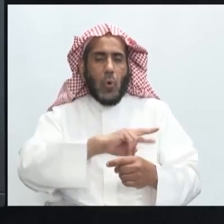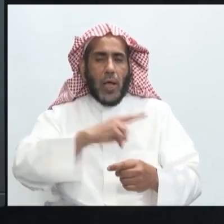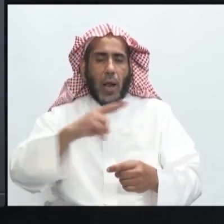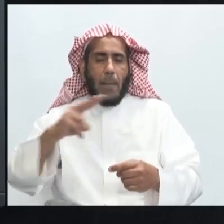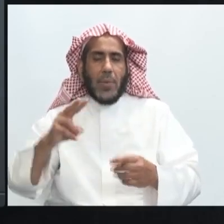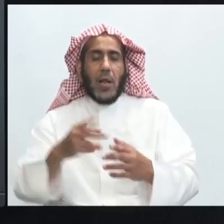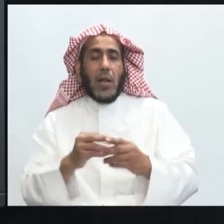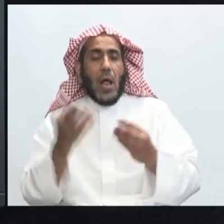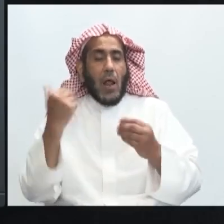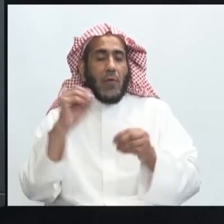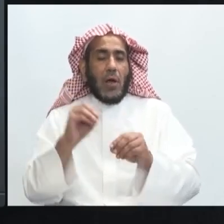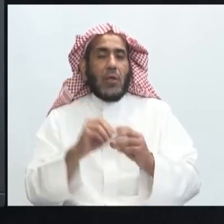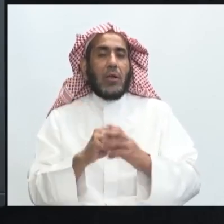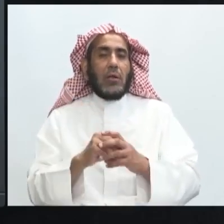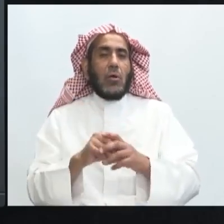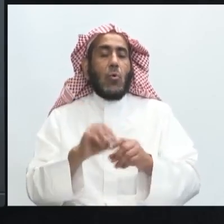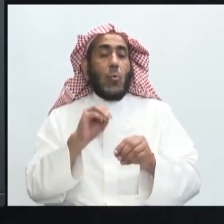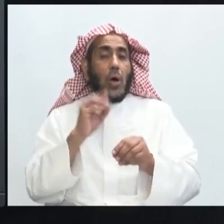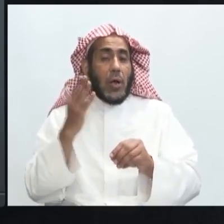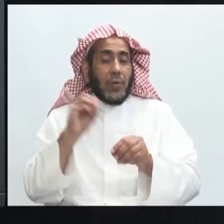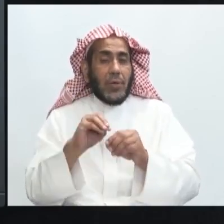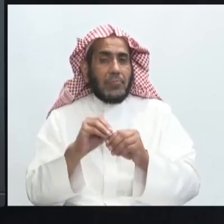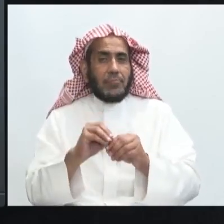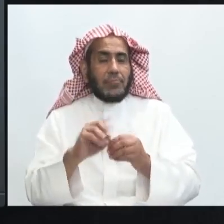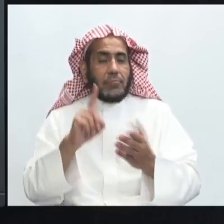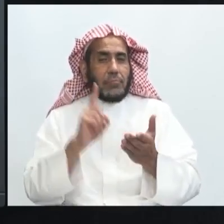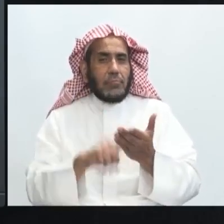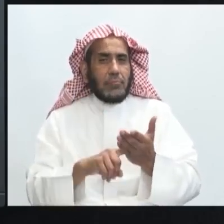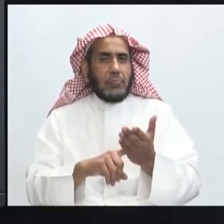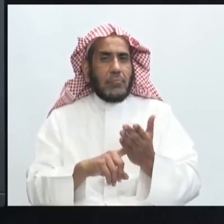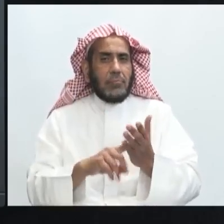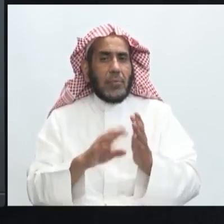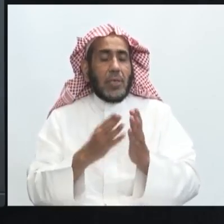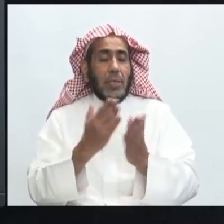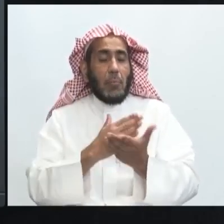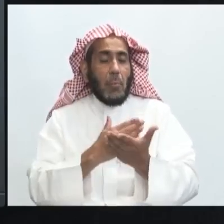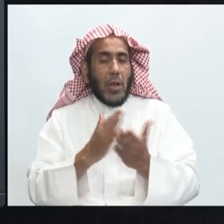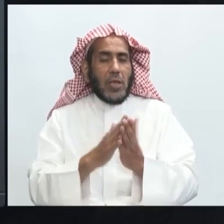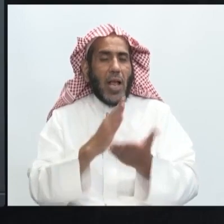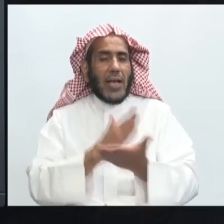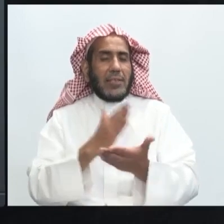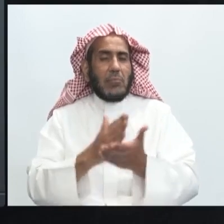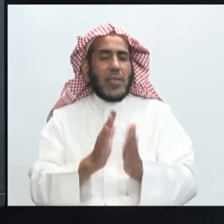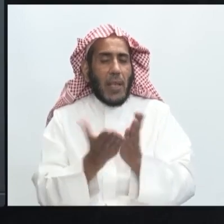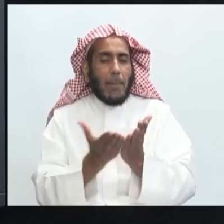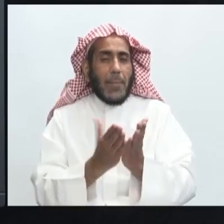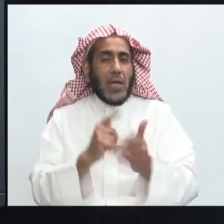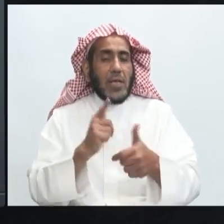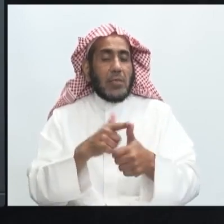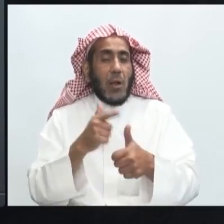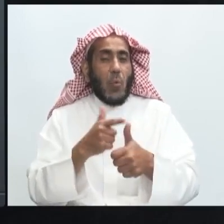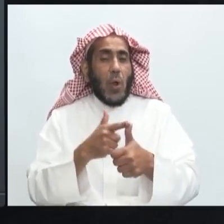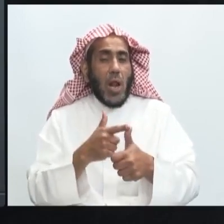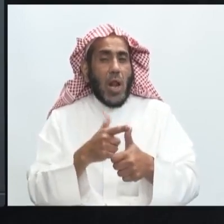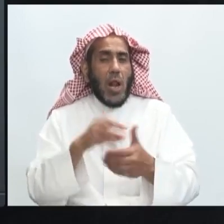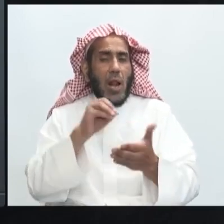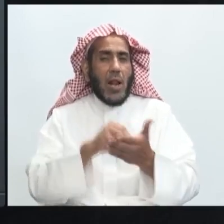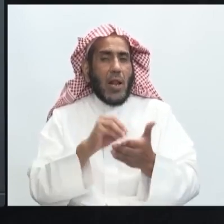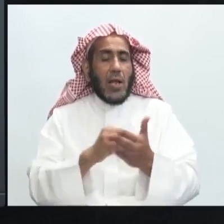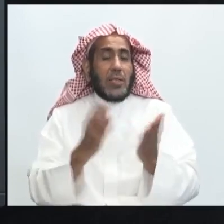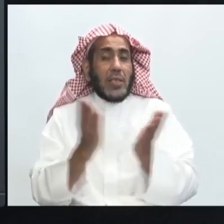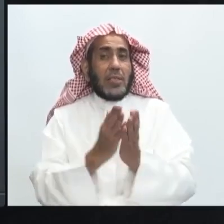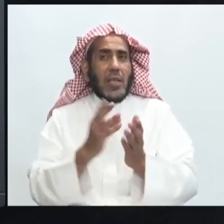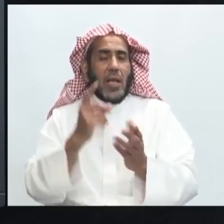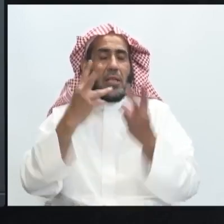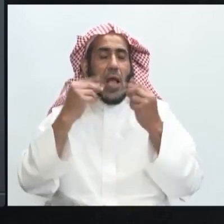من الانواع التي عرفناها وذكرناها وعرفنا ايضا ان الكتاب المنهج بشكل عام ينقسم الى قسمين قسم الاول فيه يتحدث فيه